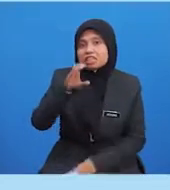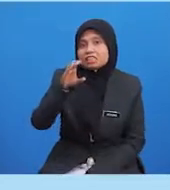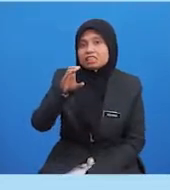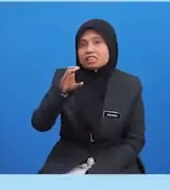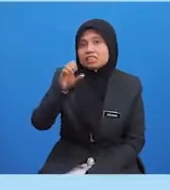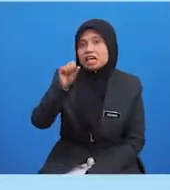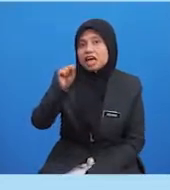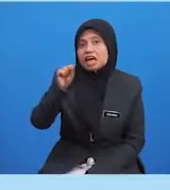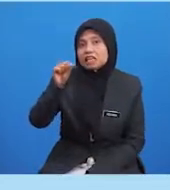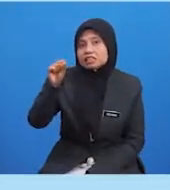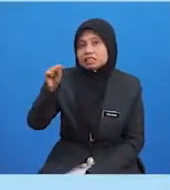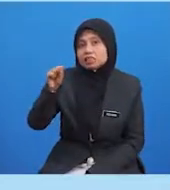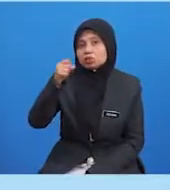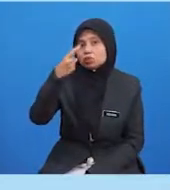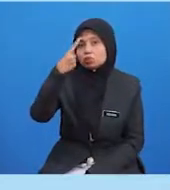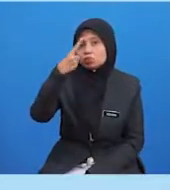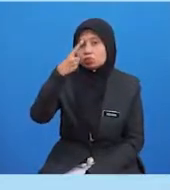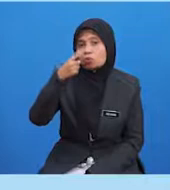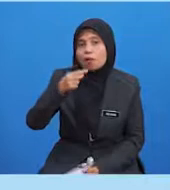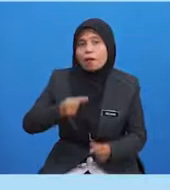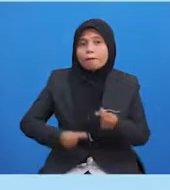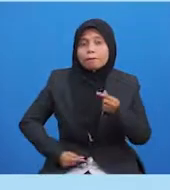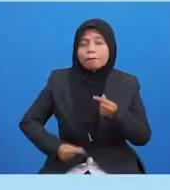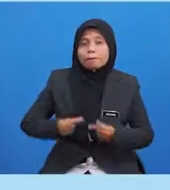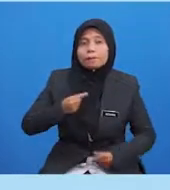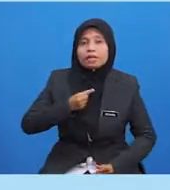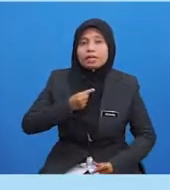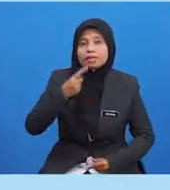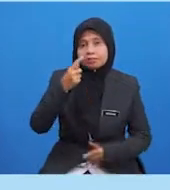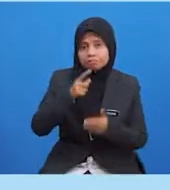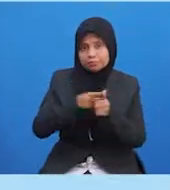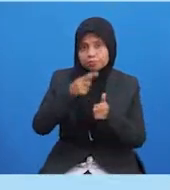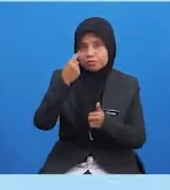Sheet CSS untuk menggayakan teks.